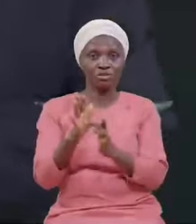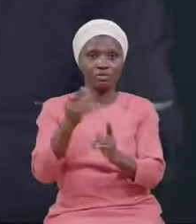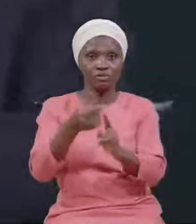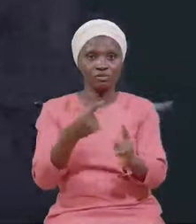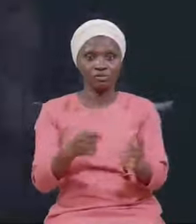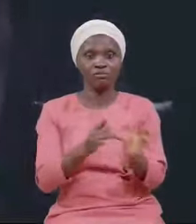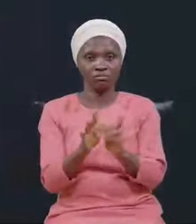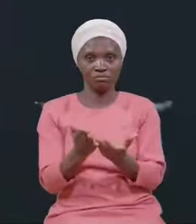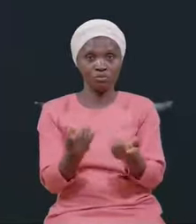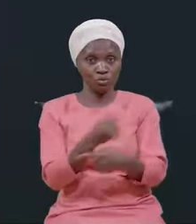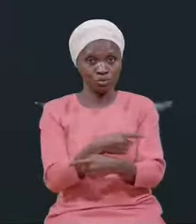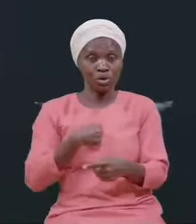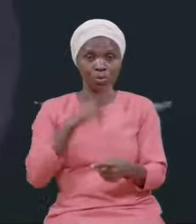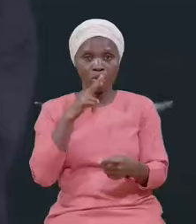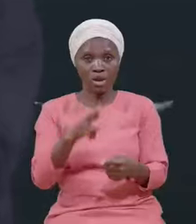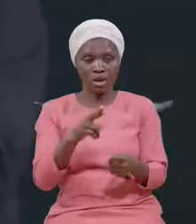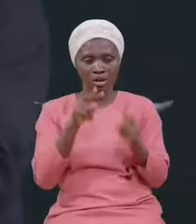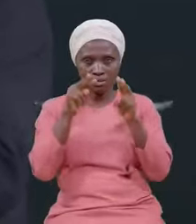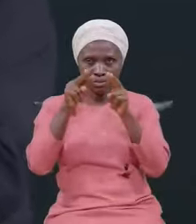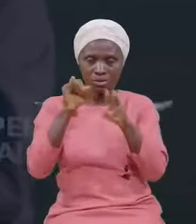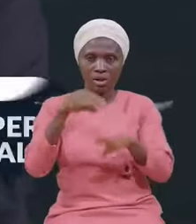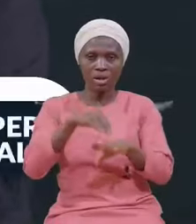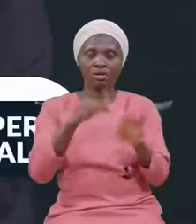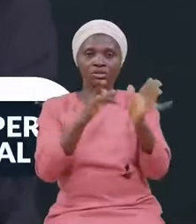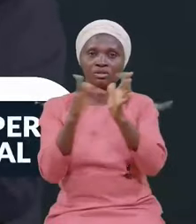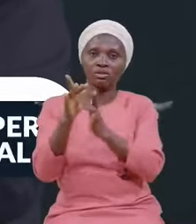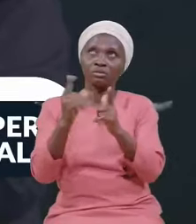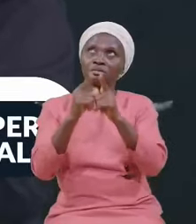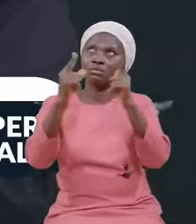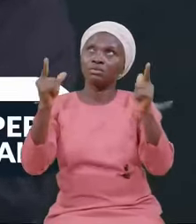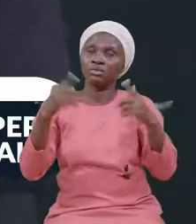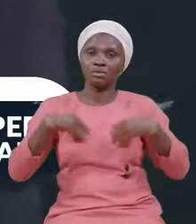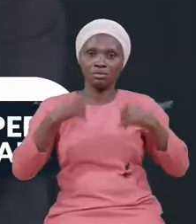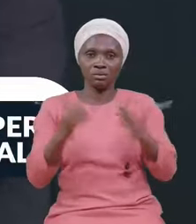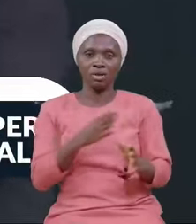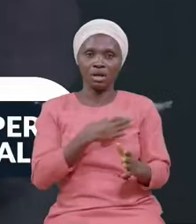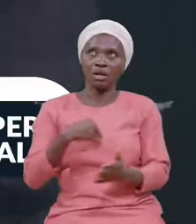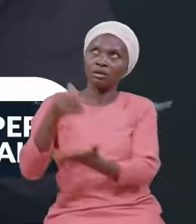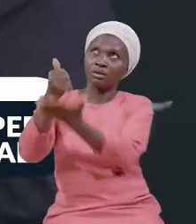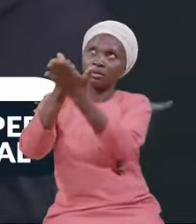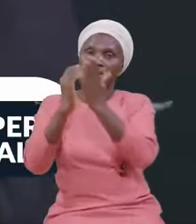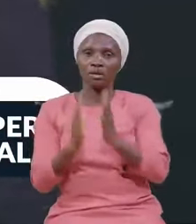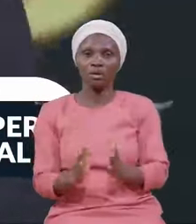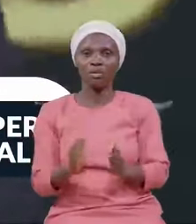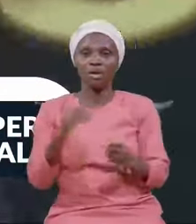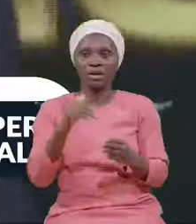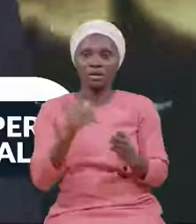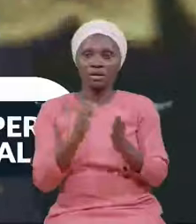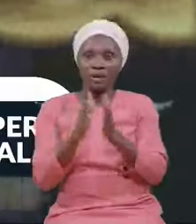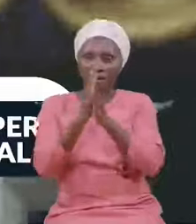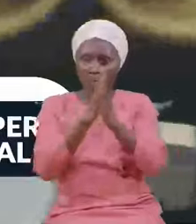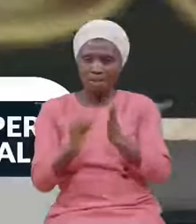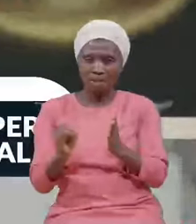Jésus-Christ à partir des Écritures. Et aujourd'hui, nous considérons Jésus, le grand